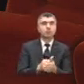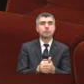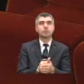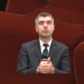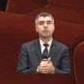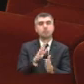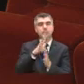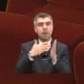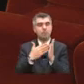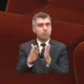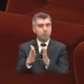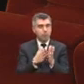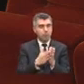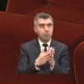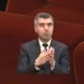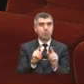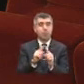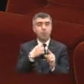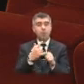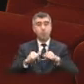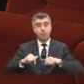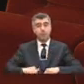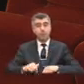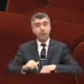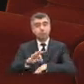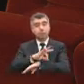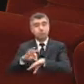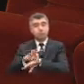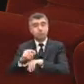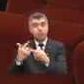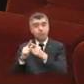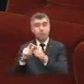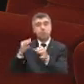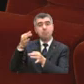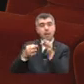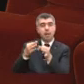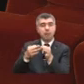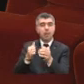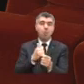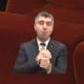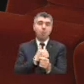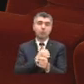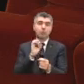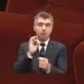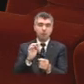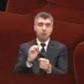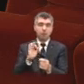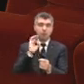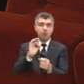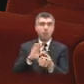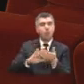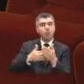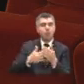البرنامج ديالو، كل اداره داخل الوزاره دايره برنامج ديالها، كل محكمه دايره برنامج ديالها، كاين ساج 1 ساج 2